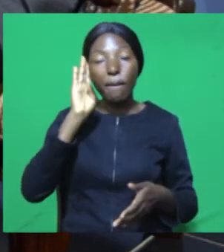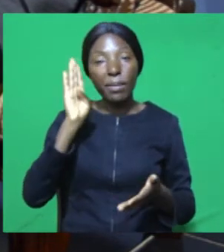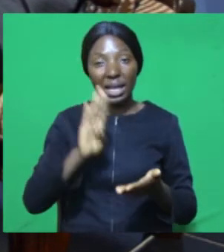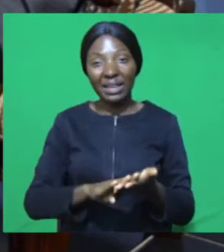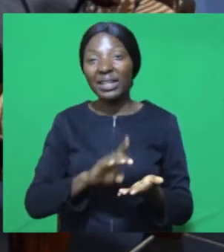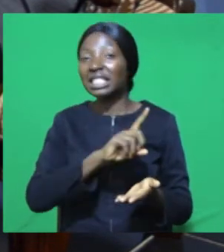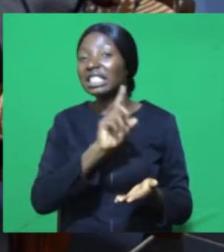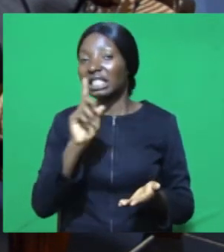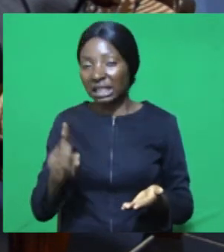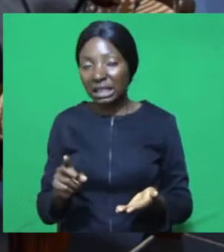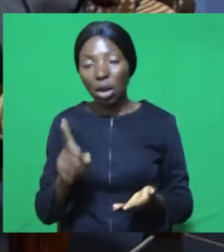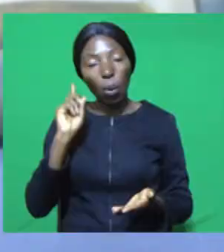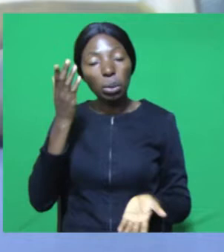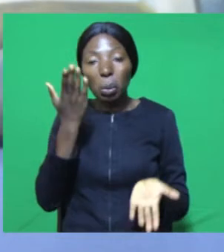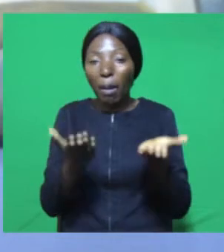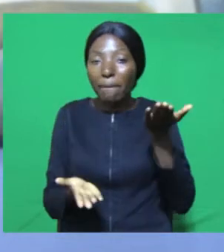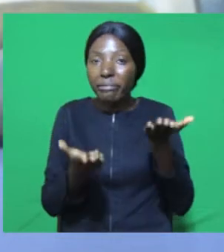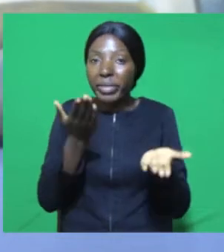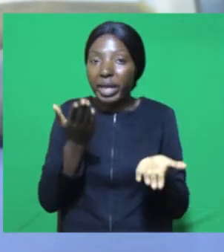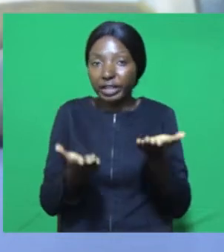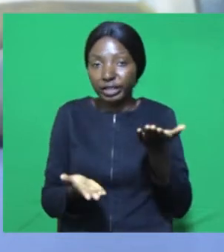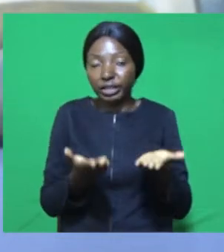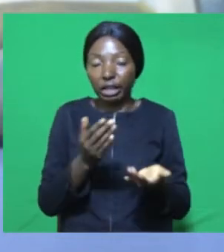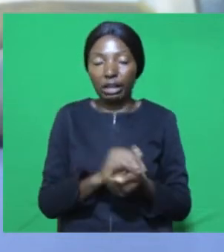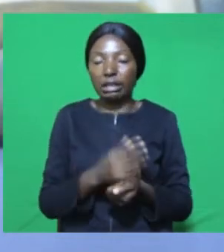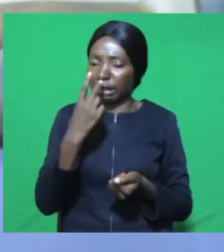nemumwe hunenge huchiyerwa